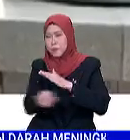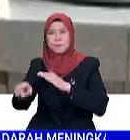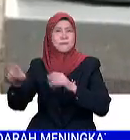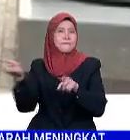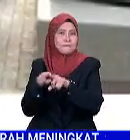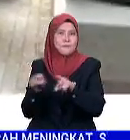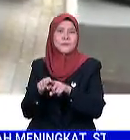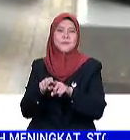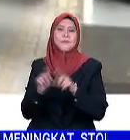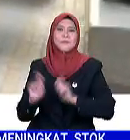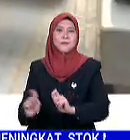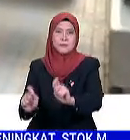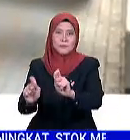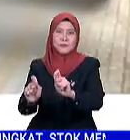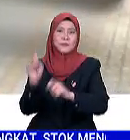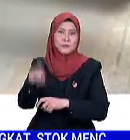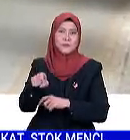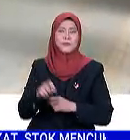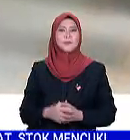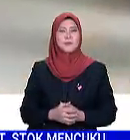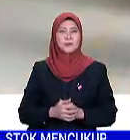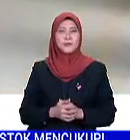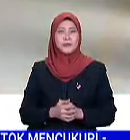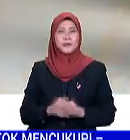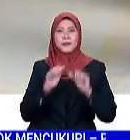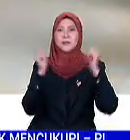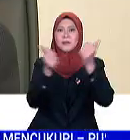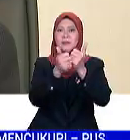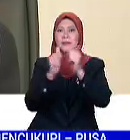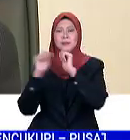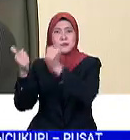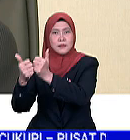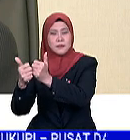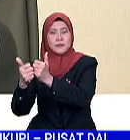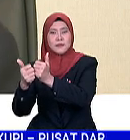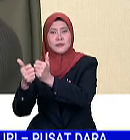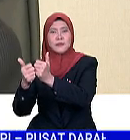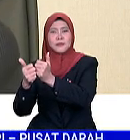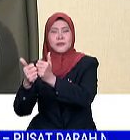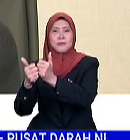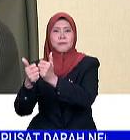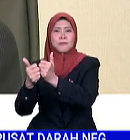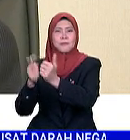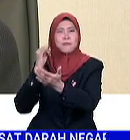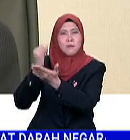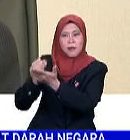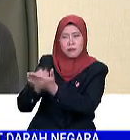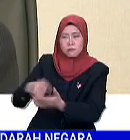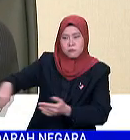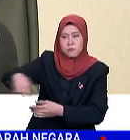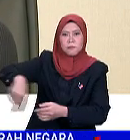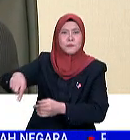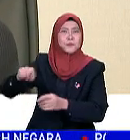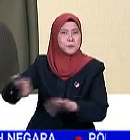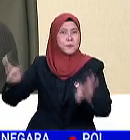perlu kita ambil tindakan agensi-agensi tali barut tali barut tu itu yang